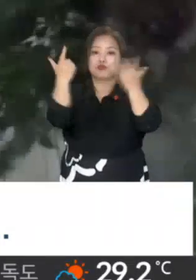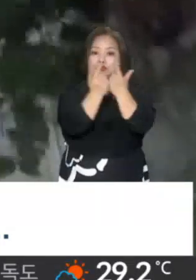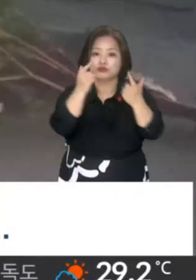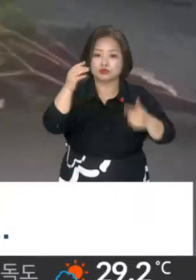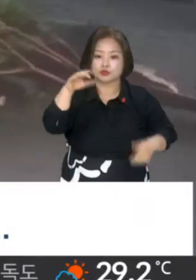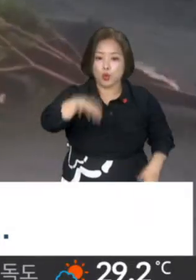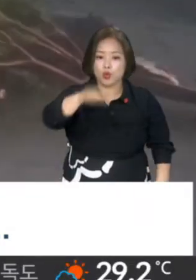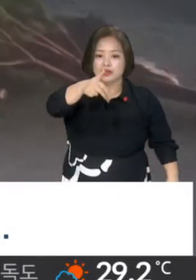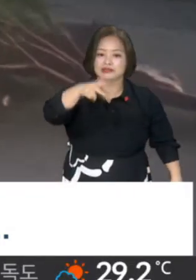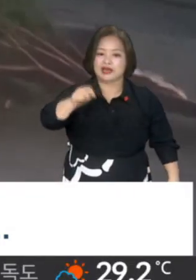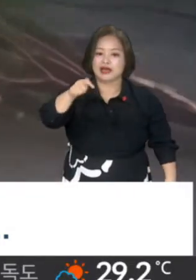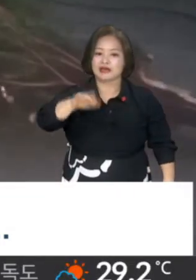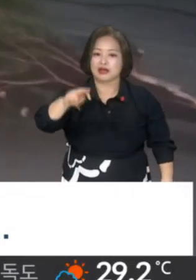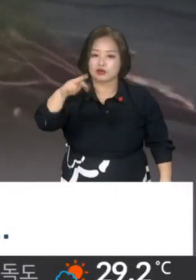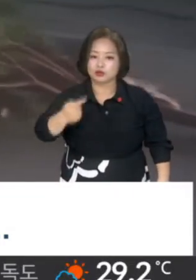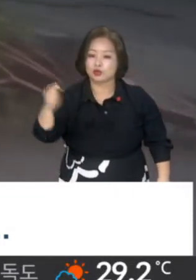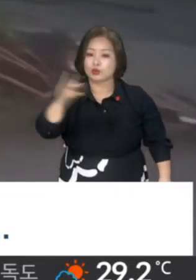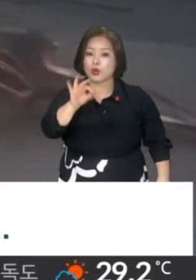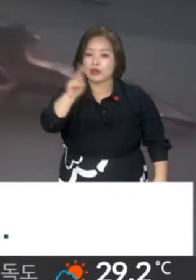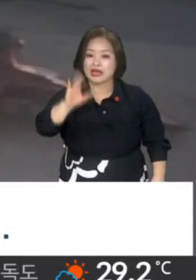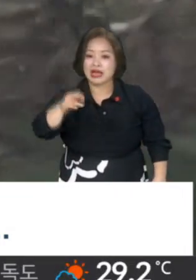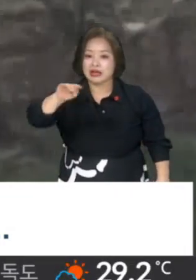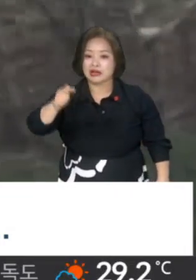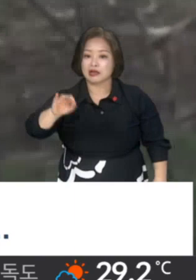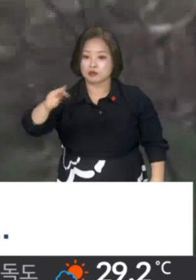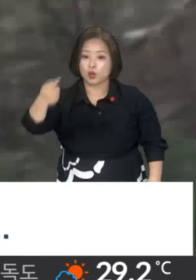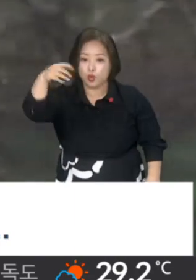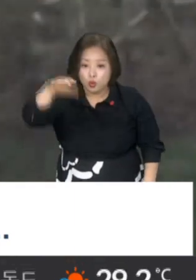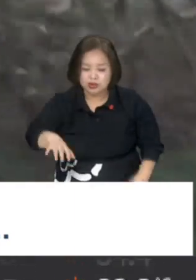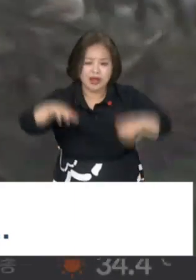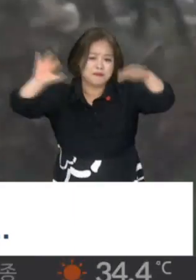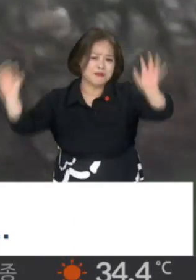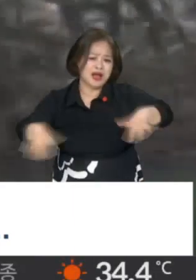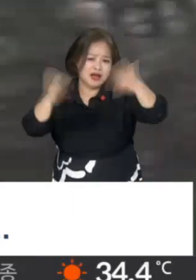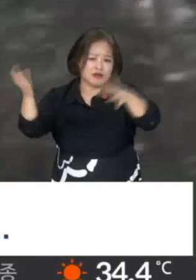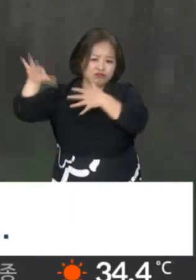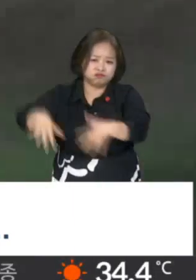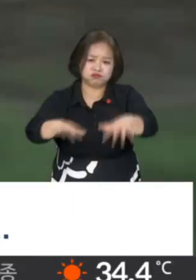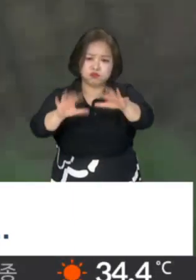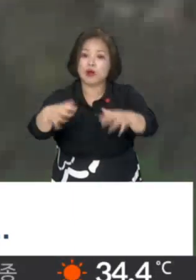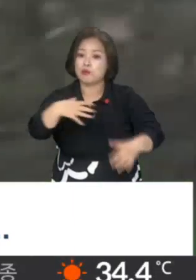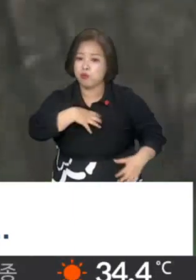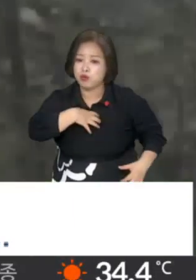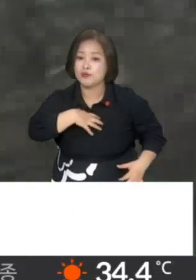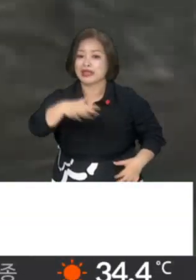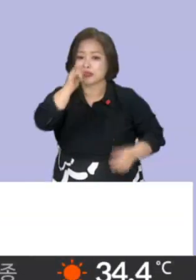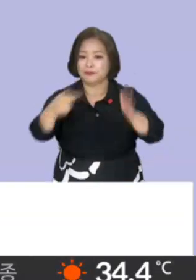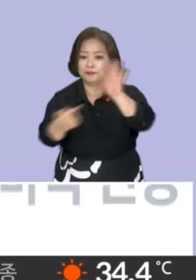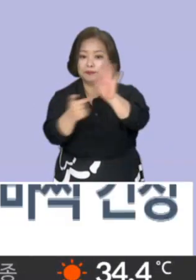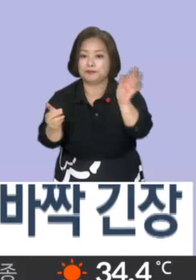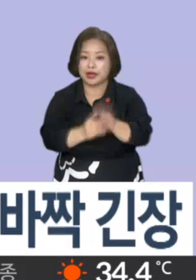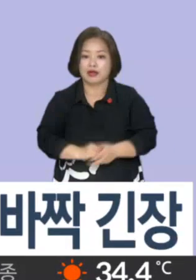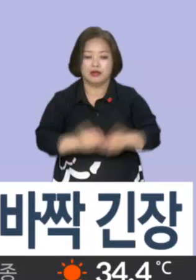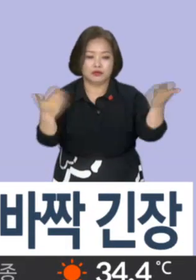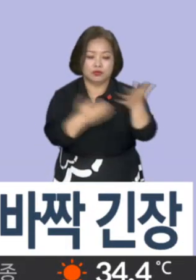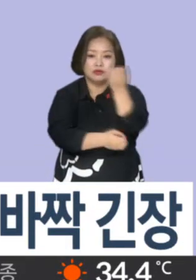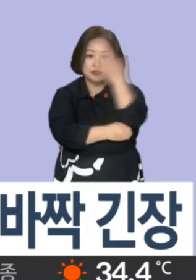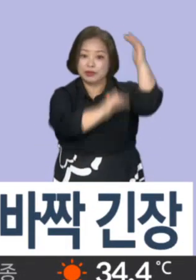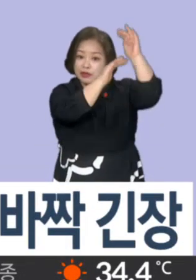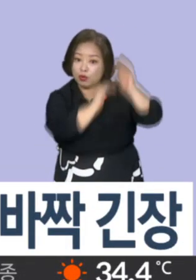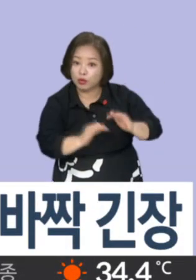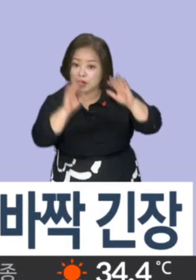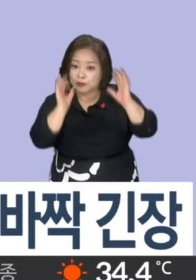지배하는 동소해안의 대부분 지역에서 진바람 수위경보입니다 노동당 기관지 노동신문이 태풍